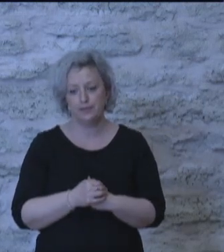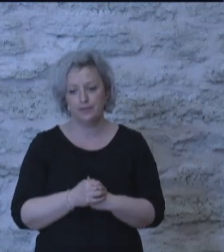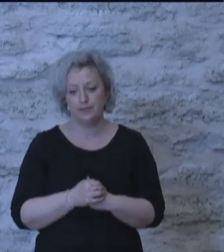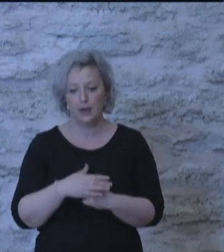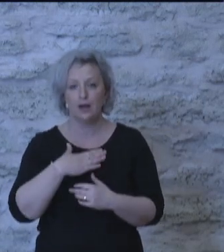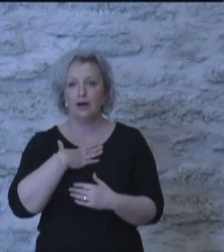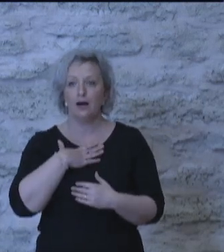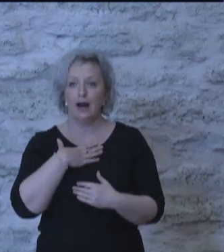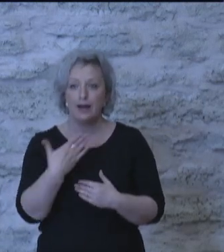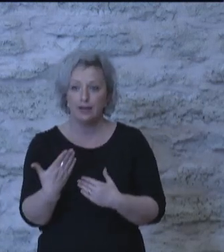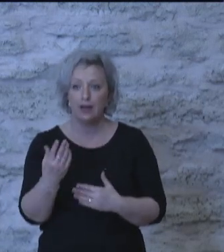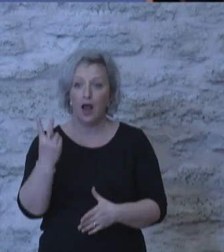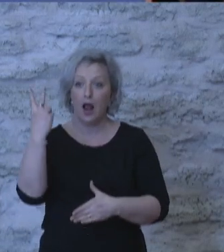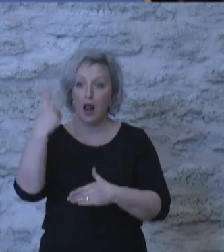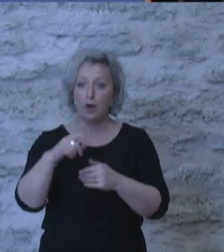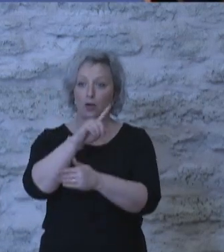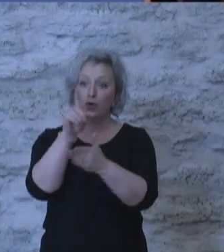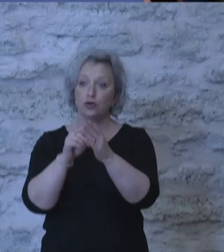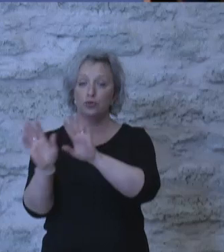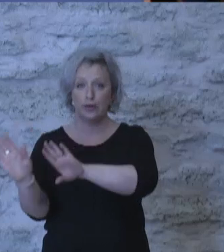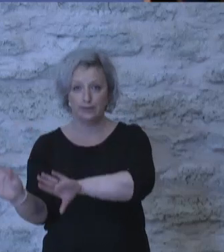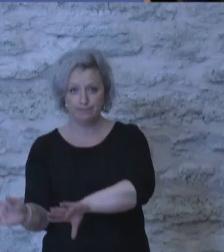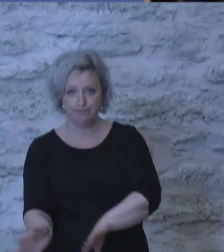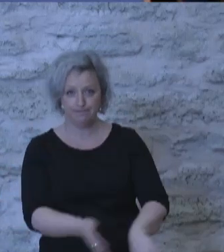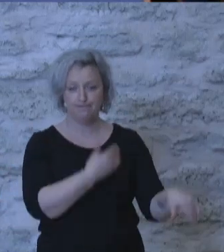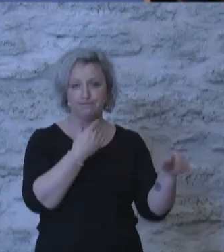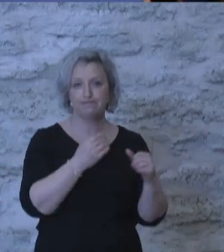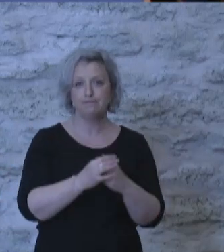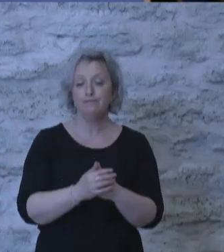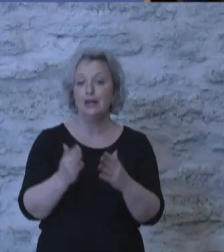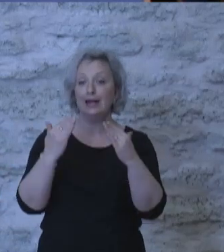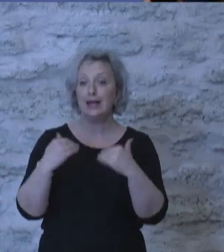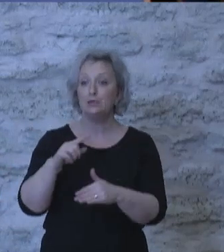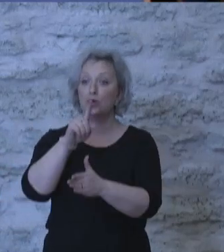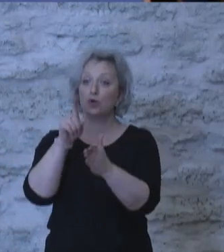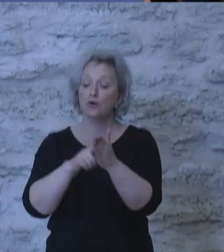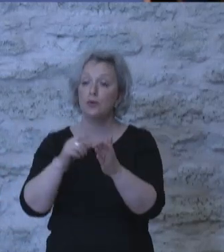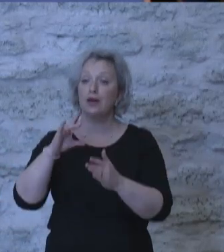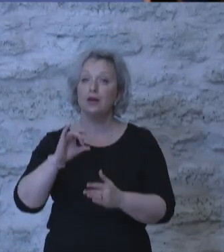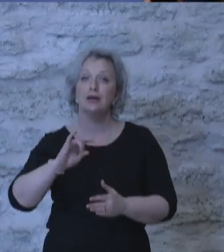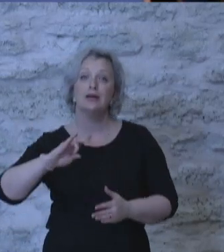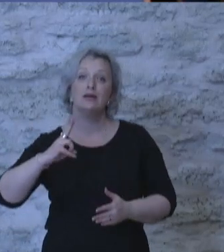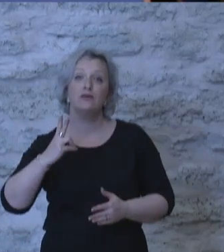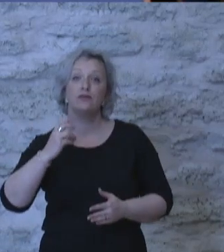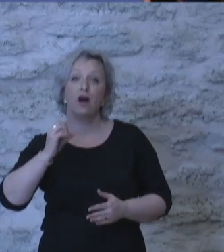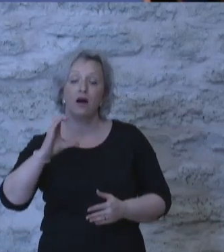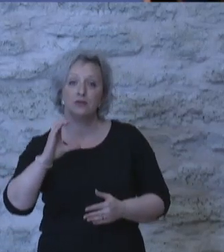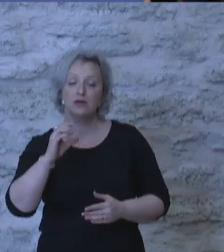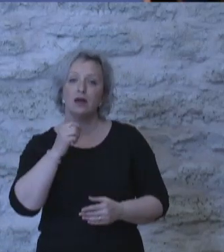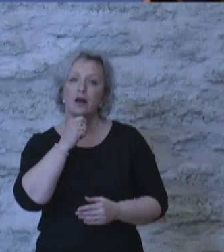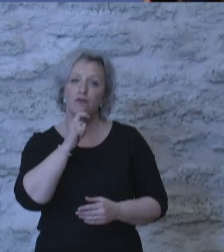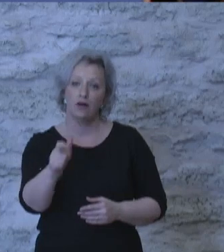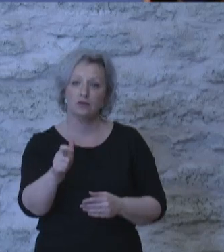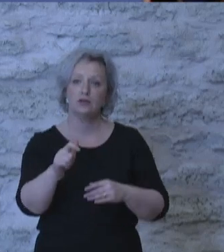Aitäh! Lõpetan selle küsimuse käsitlemise. Järgmisena küsib Taavi Rõivas ja vastab peaminister